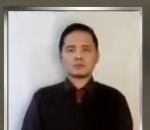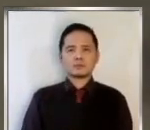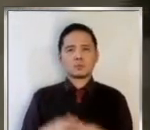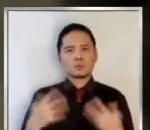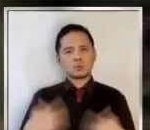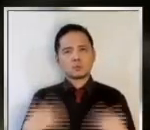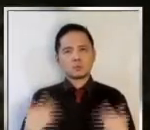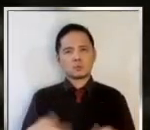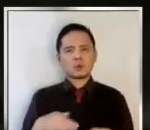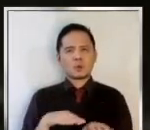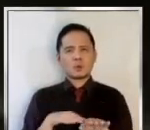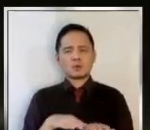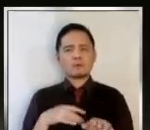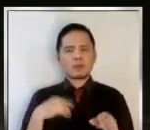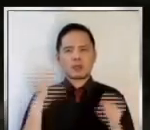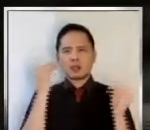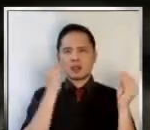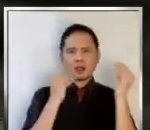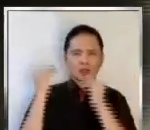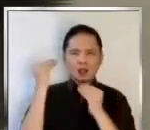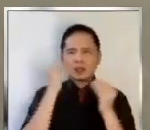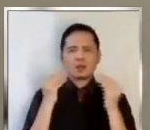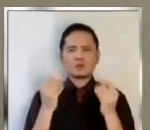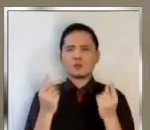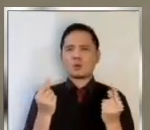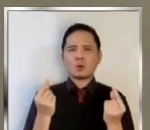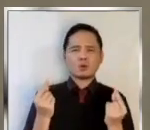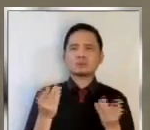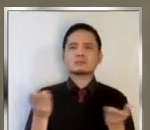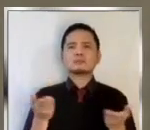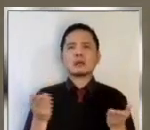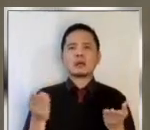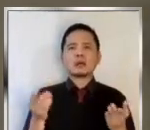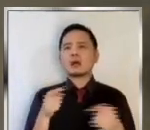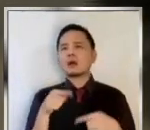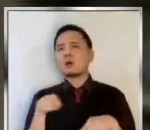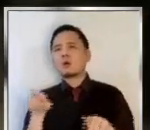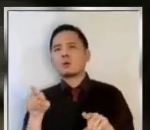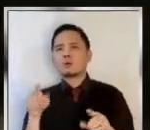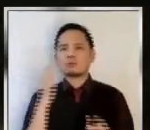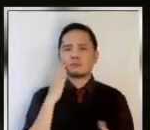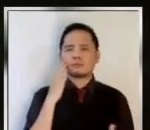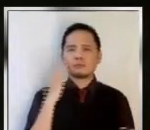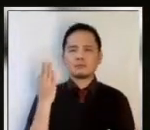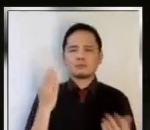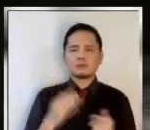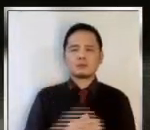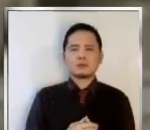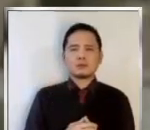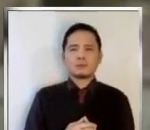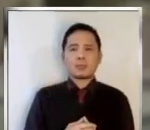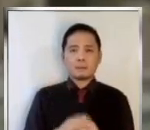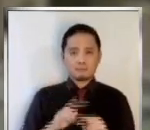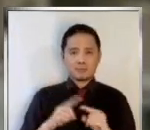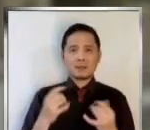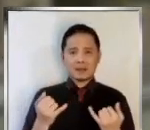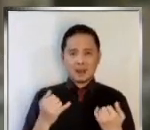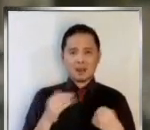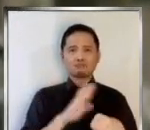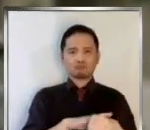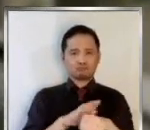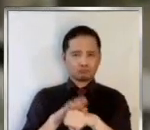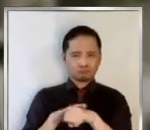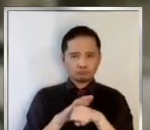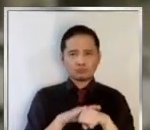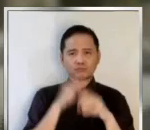kalituhan, magkakaroon ng traffic build-up dahil natanay po sila doon sa mga U-turn slot. Kaya sir, as early as now, no, ini-inform na ho